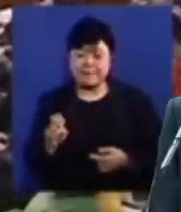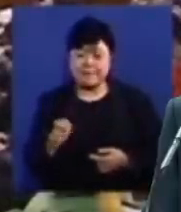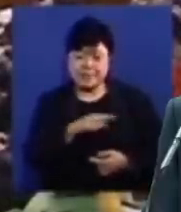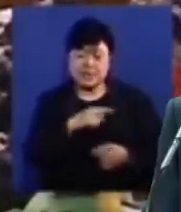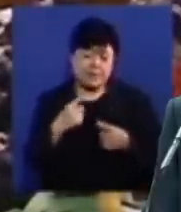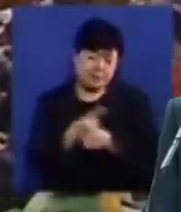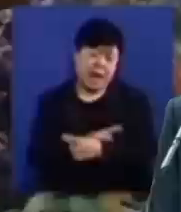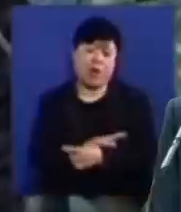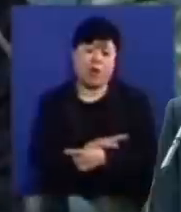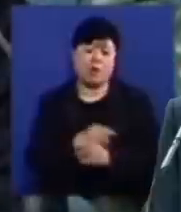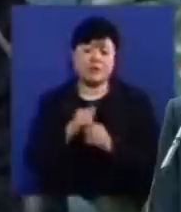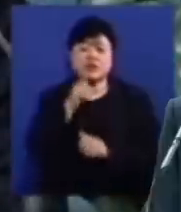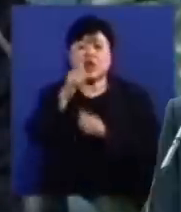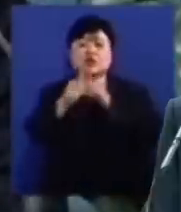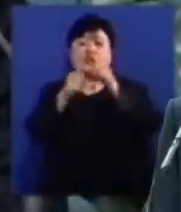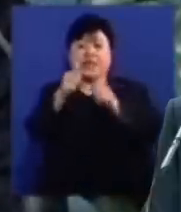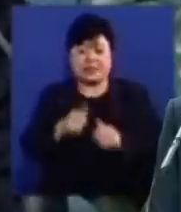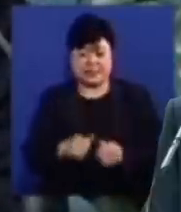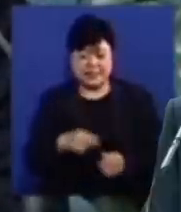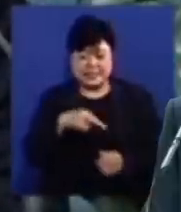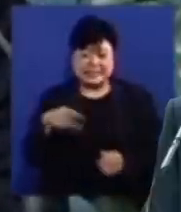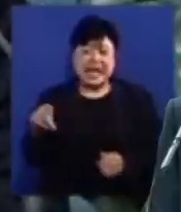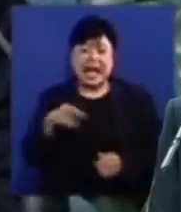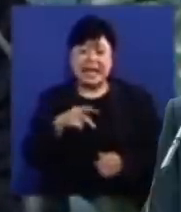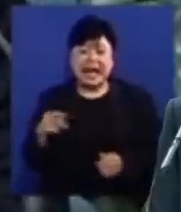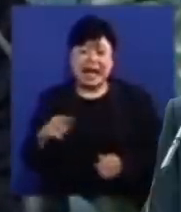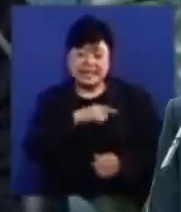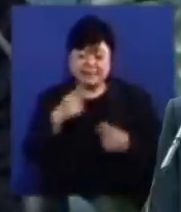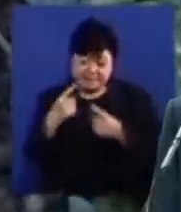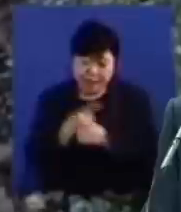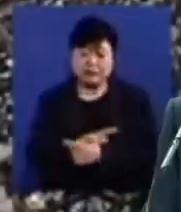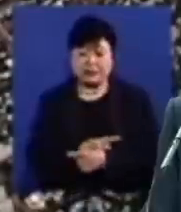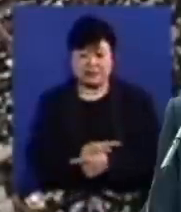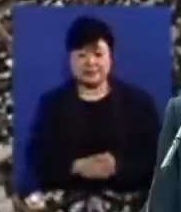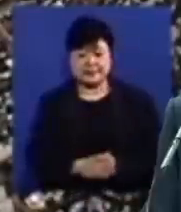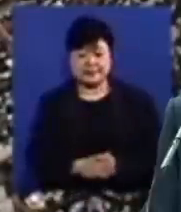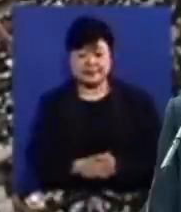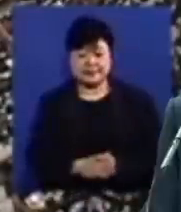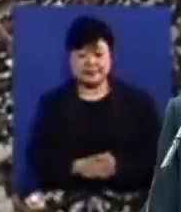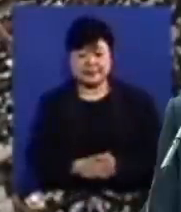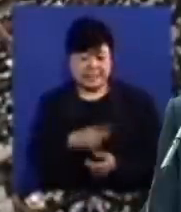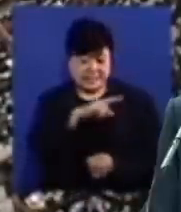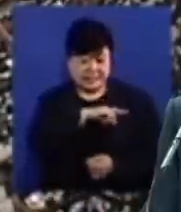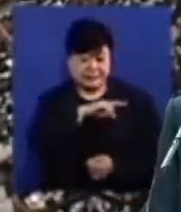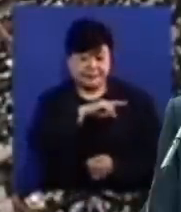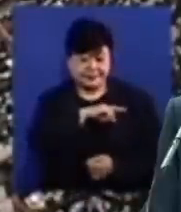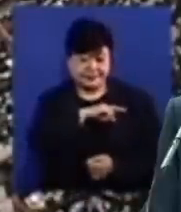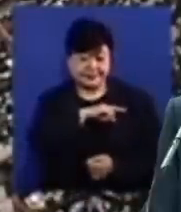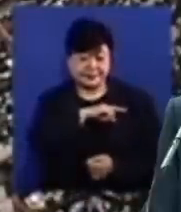때 많은 민족의 조상으로 세라를 사라로 바꿔주지 않습니까? 이름을